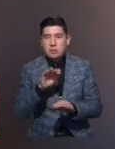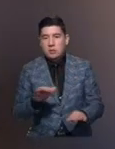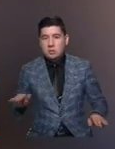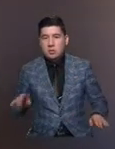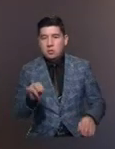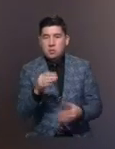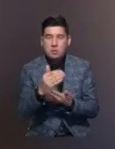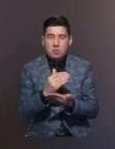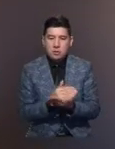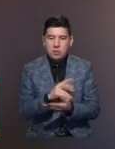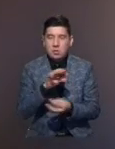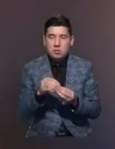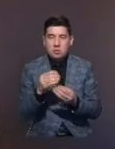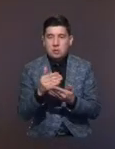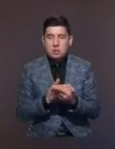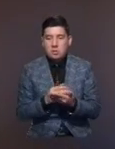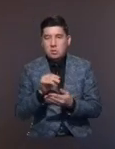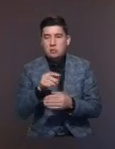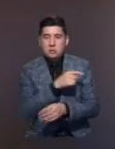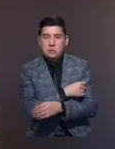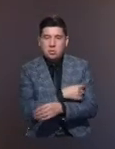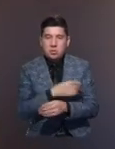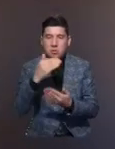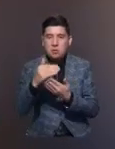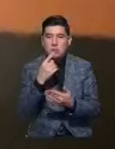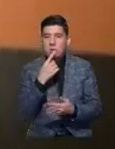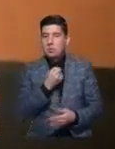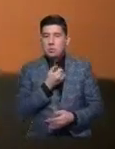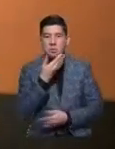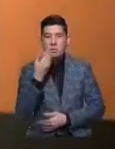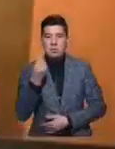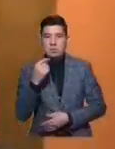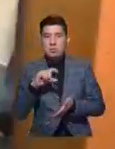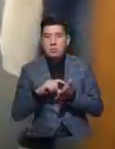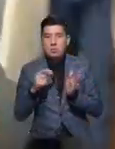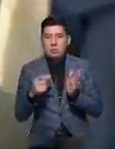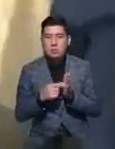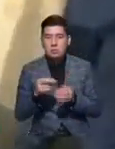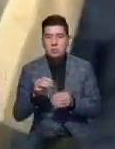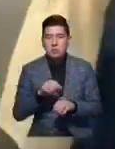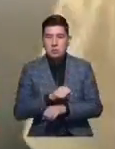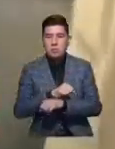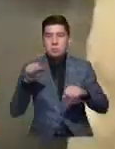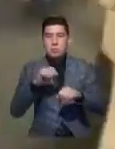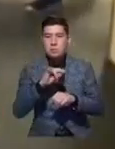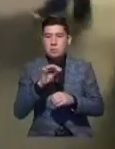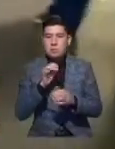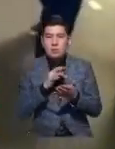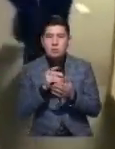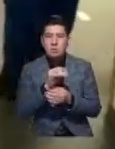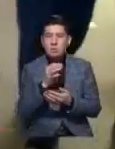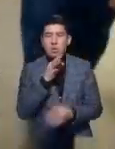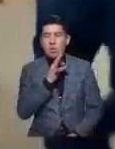пожилые люди. Шифа – это медицинское учреждение, а не военный объект. О том, что больницы не следует бомбить ни в коем случае, заявляют и в ООН.